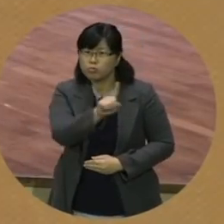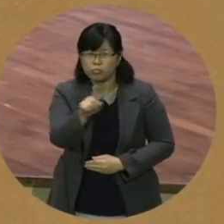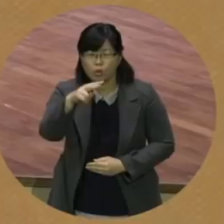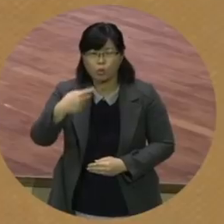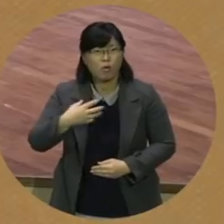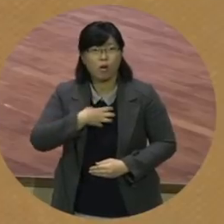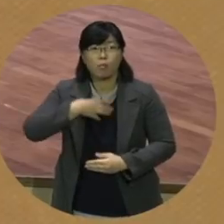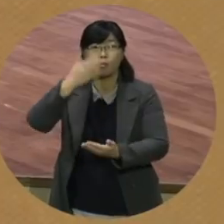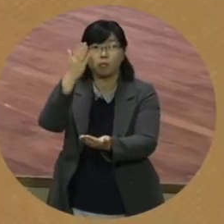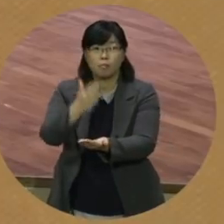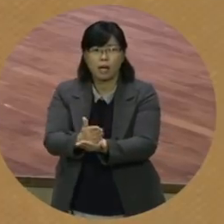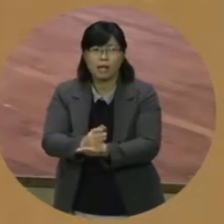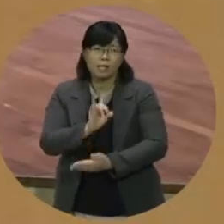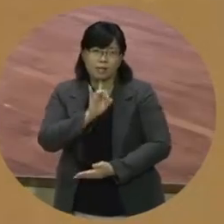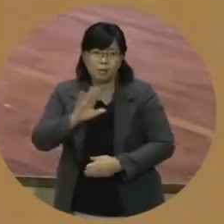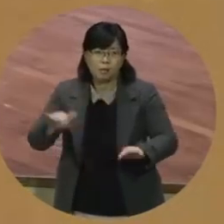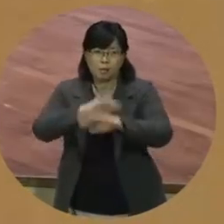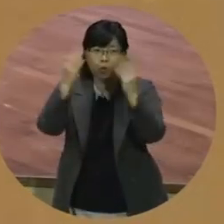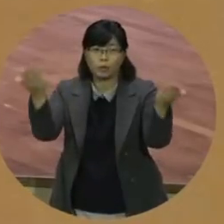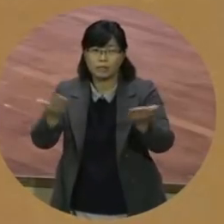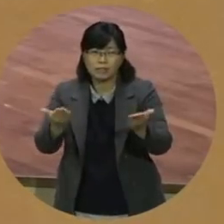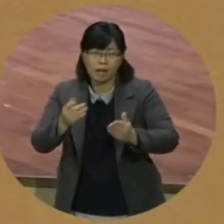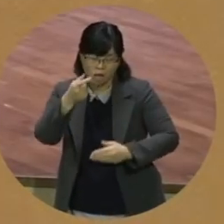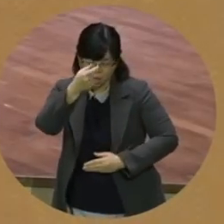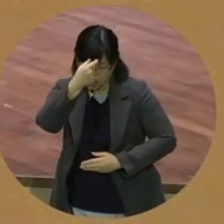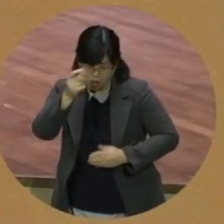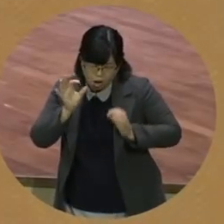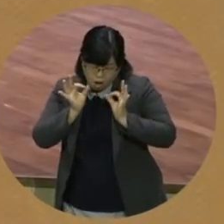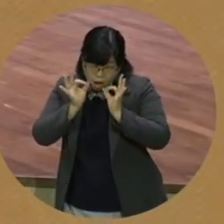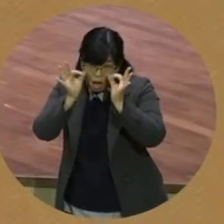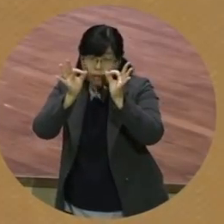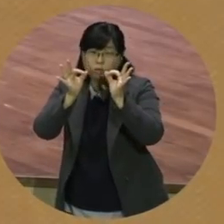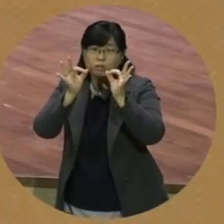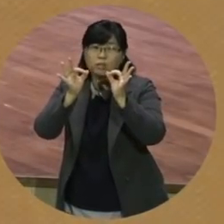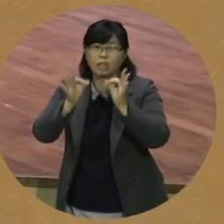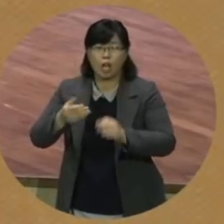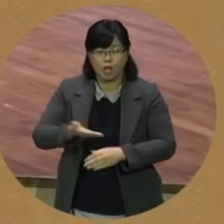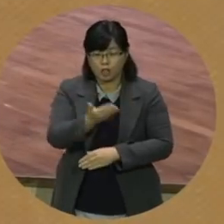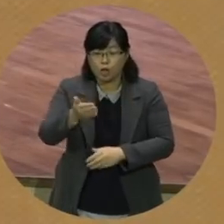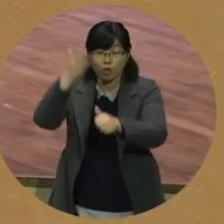아무것도 염려하지 말고 다만 모든 일에 기도와 간구로